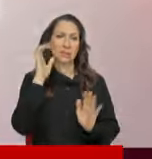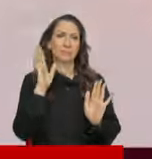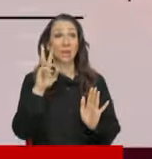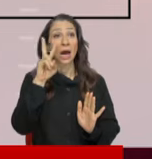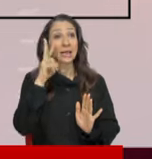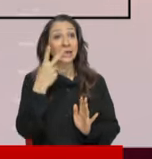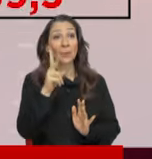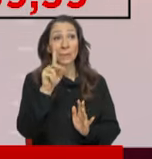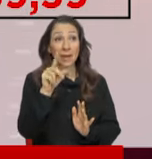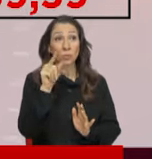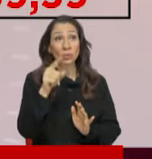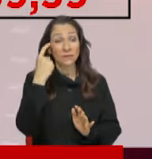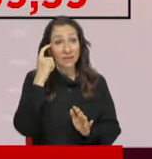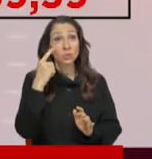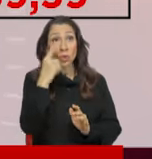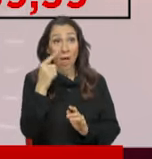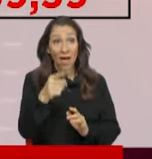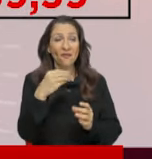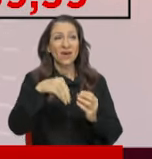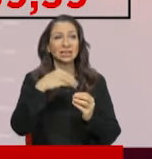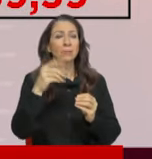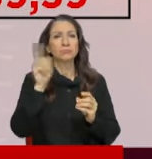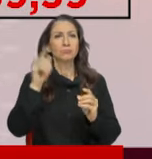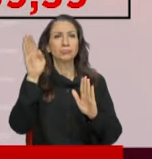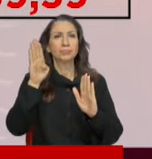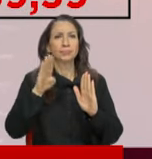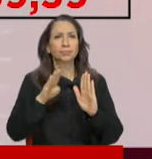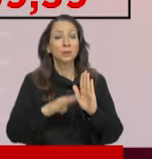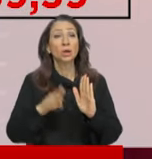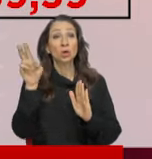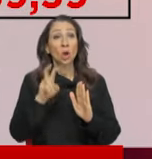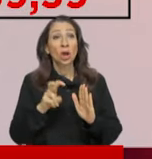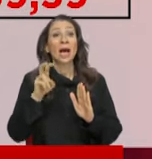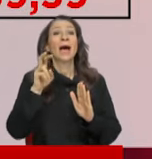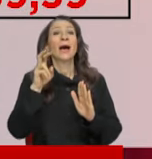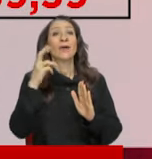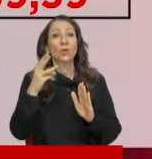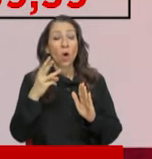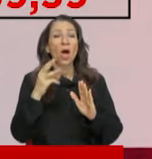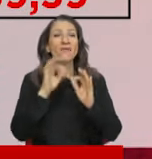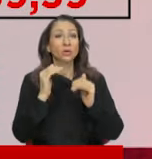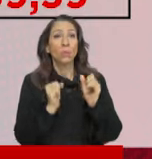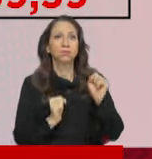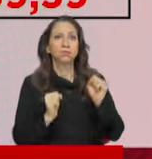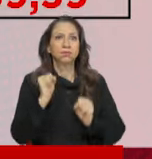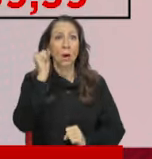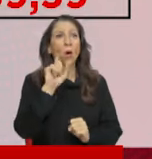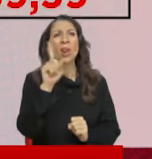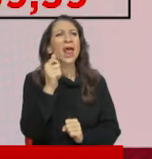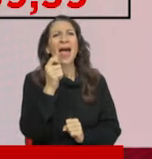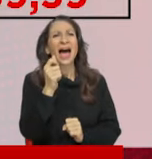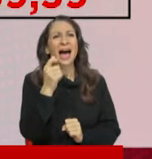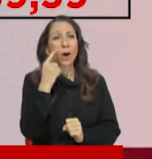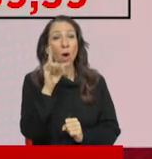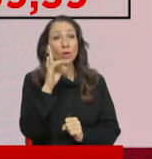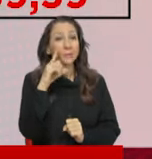Aralık 2021'de bu tez doğrultusunda Faizler peş peşe düşürüldü döviz ve enflasyon patladı 10 liranın altındaki dolar 14